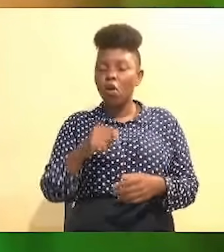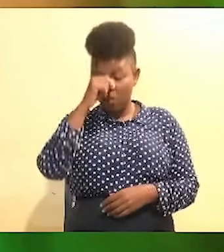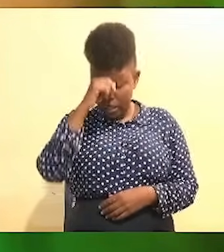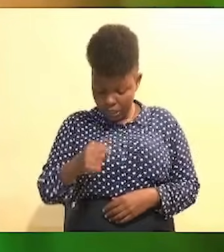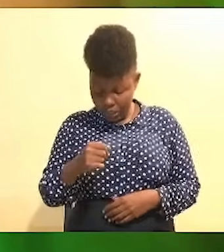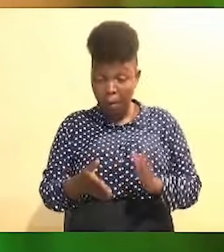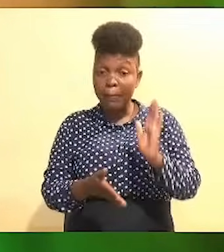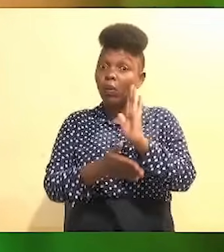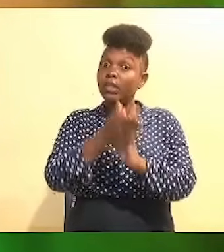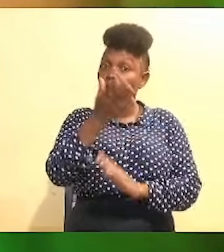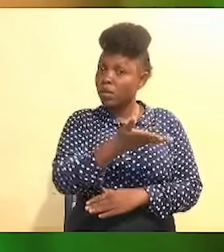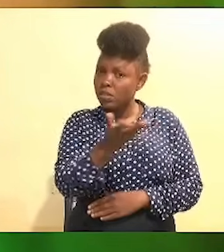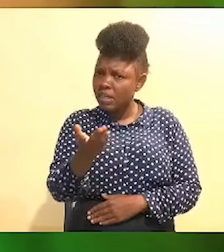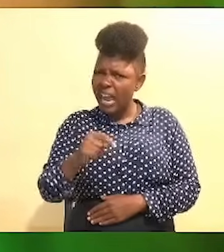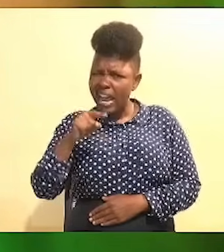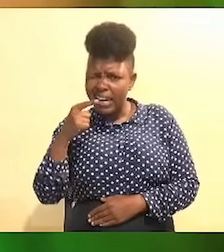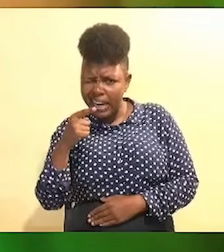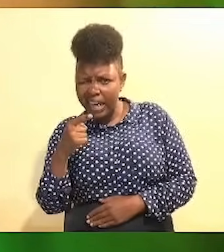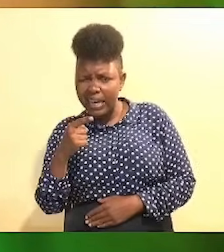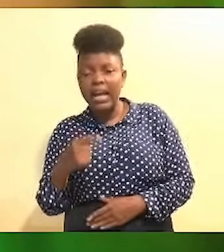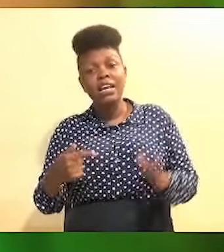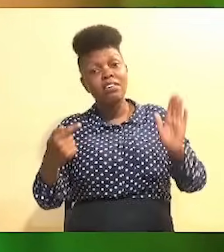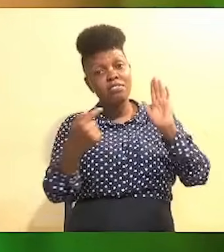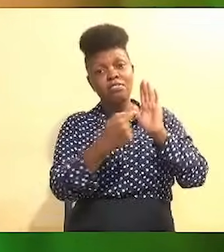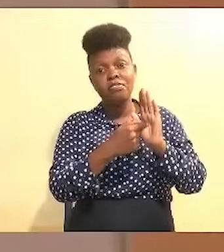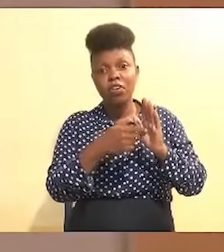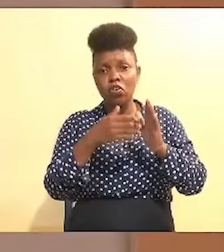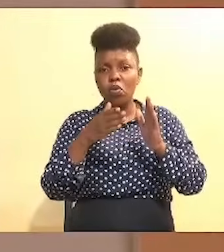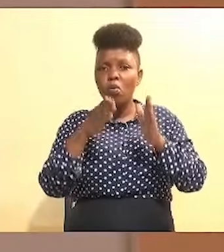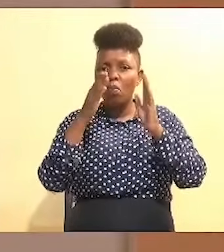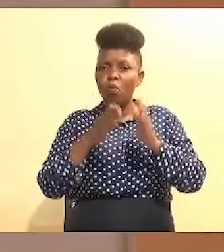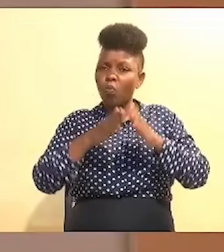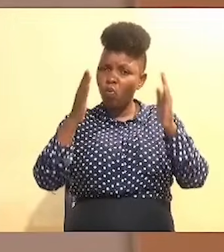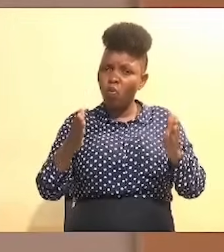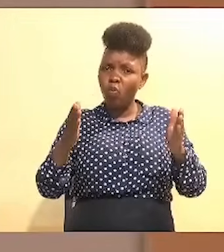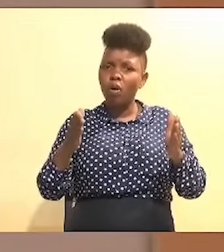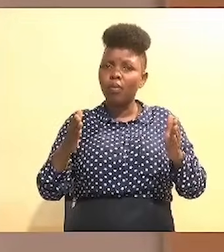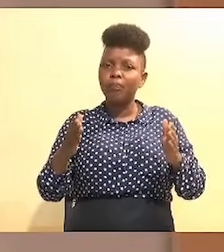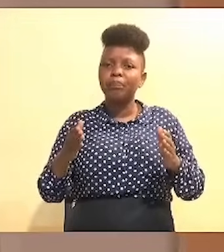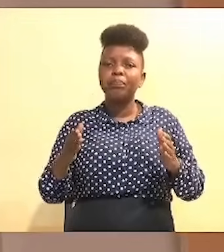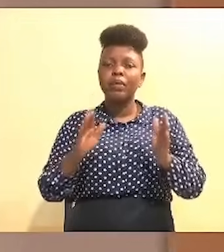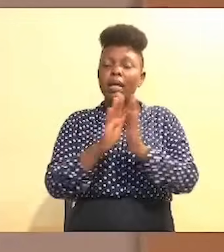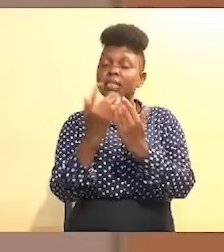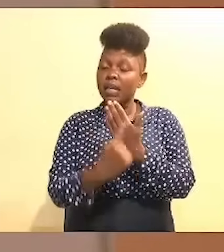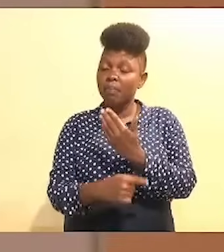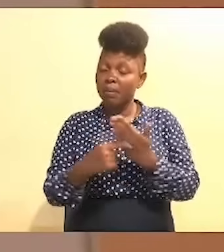wenzenu. Ni nani aliye mfano mkuu wa kanuni hii ya kuwatanguliza wengine kwanza? Hiki ni kitu cha kujifunza. Wafilipi 2 fungu la 3 na la 5